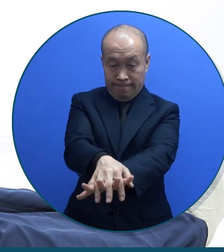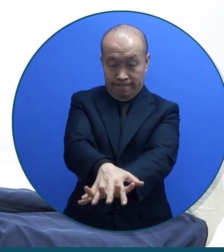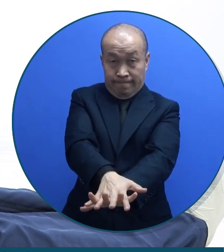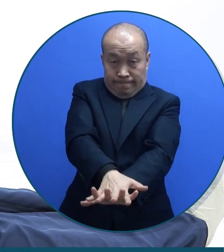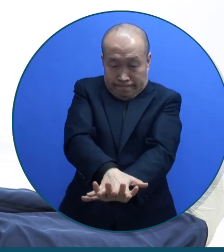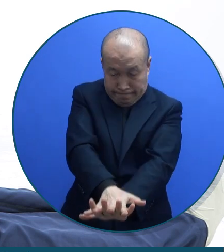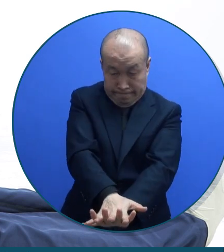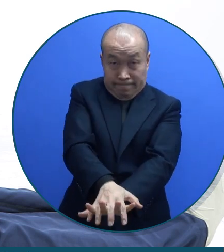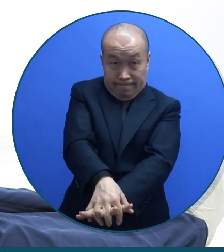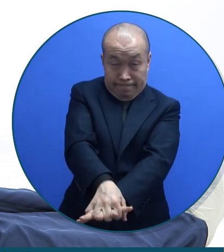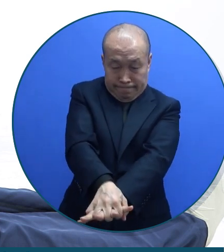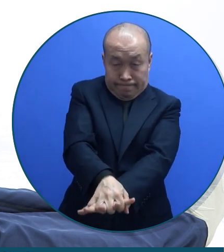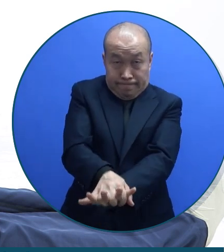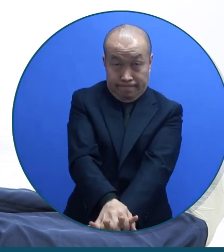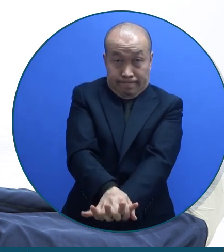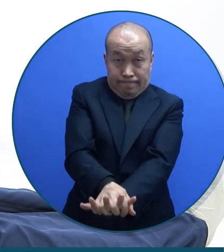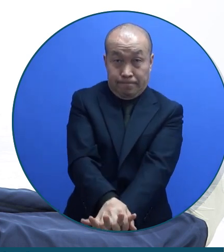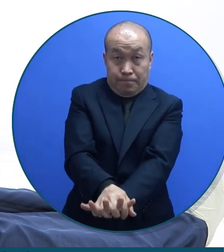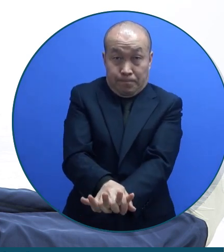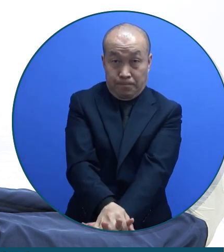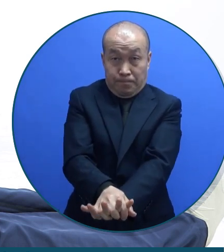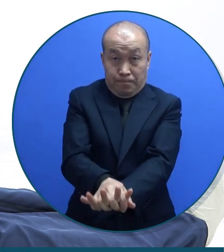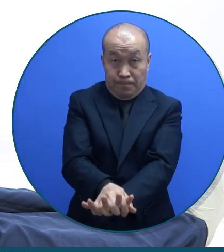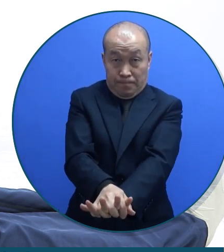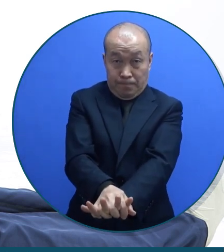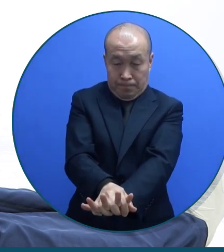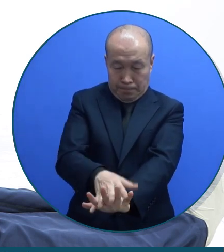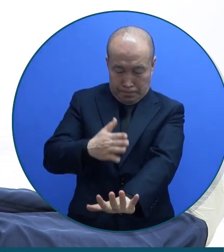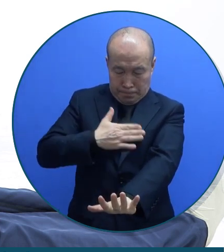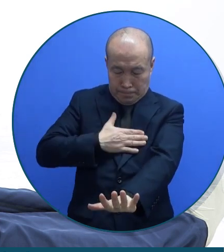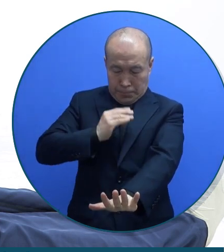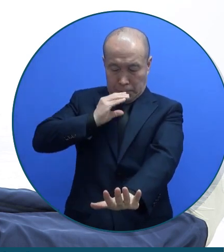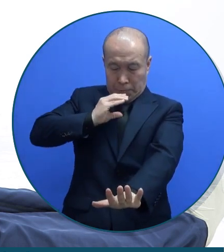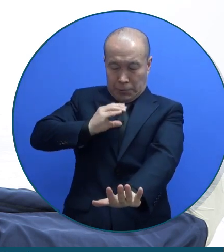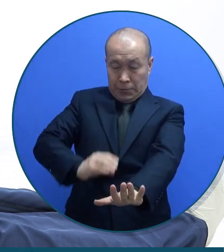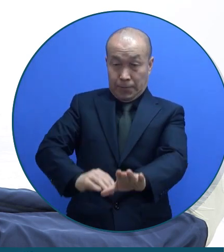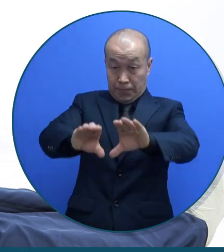그리고 중요한 건 압박한 만큼 이완을 해주는 것입니다.